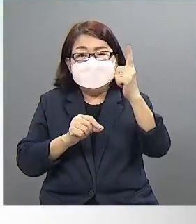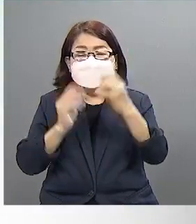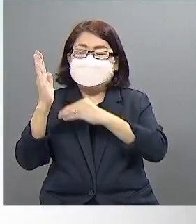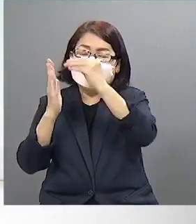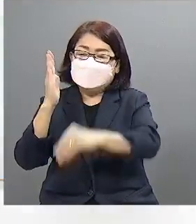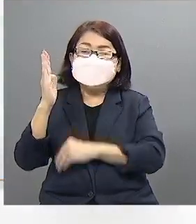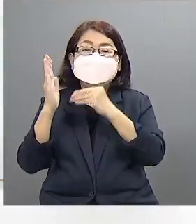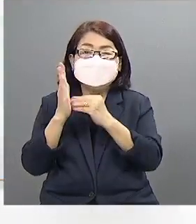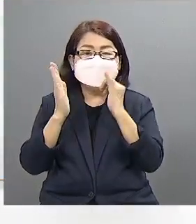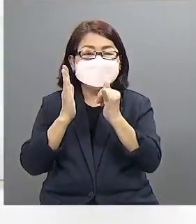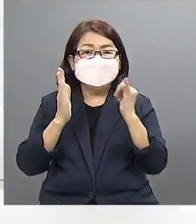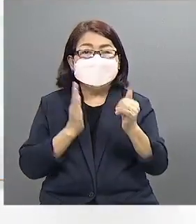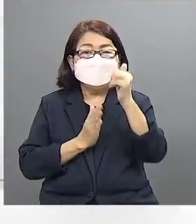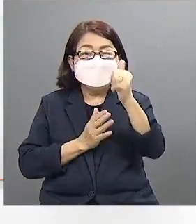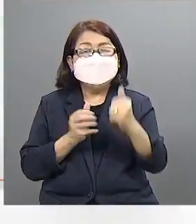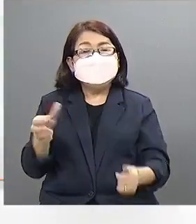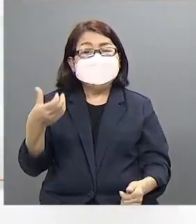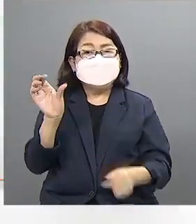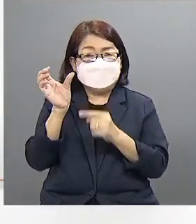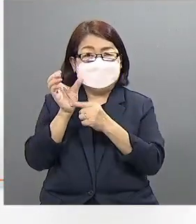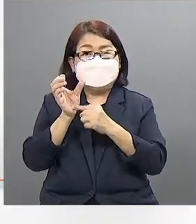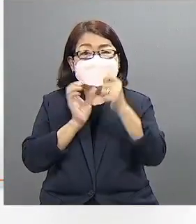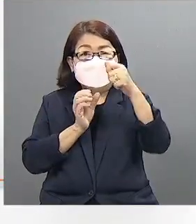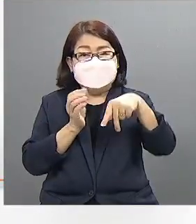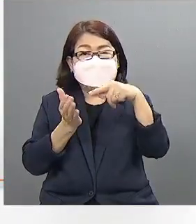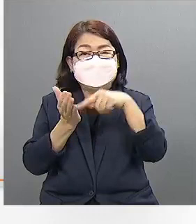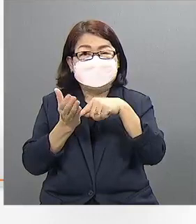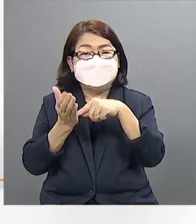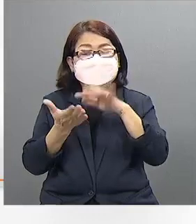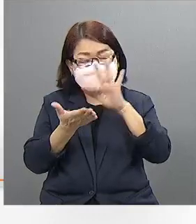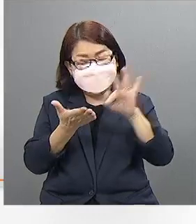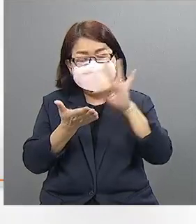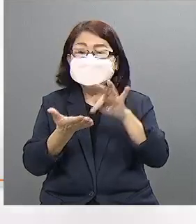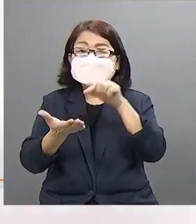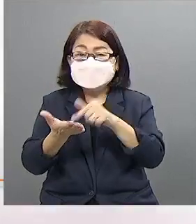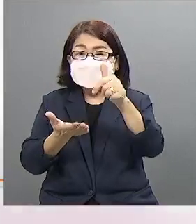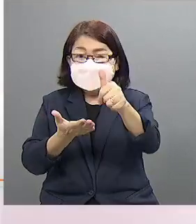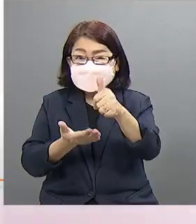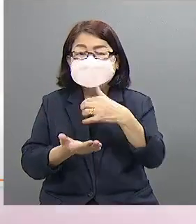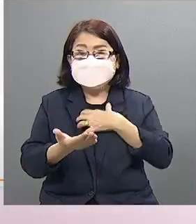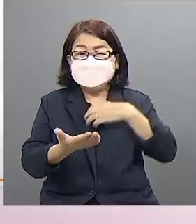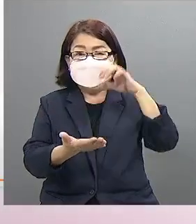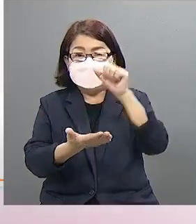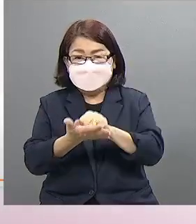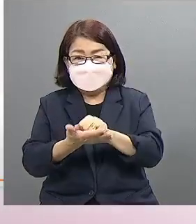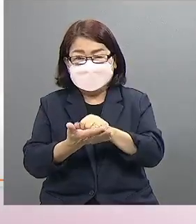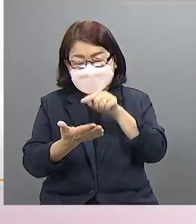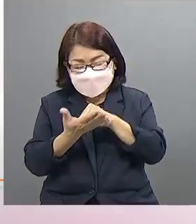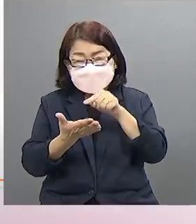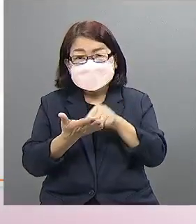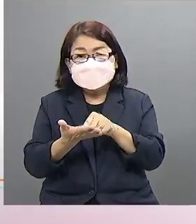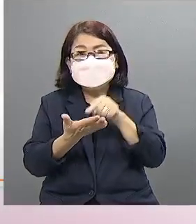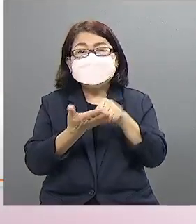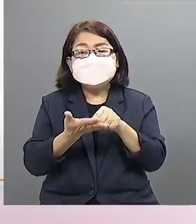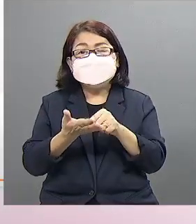นใช้แอปพลิเคชันใช้ความสมาร์ทให้เป็นประโยชน์คุณผู้ชมถึงการจองสิทธิ์ฉีดวัคซีนผ่าน Help Wallet บนแอปพลิเ